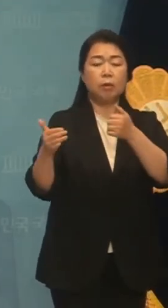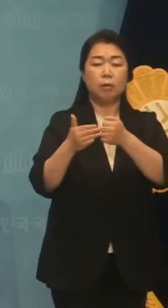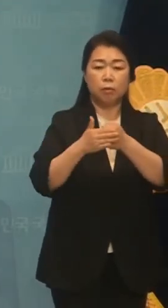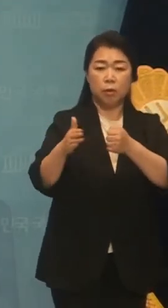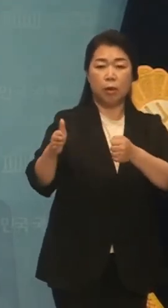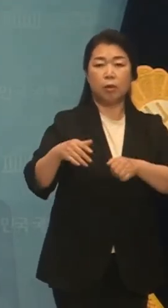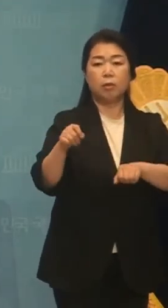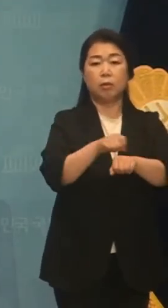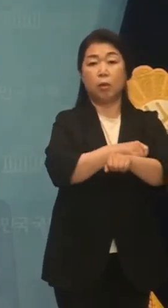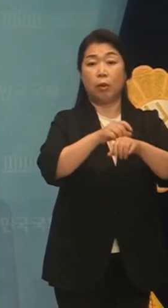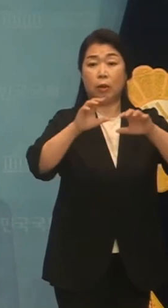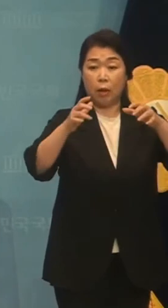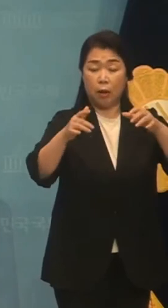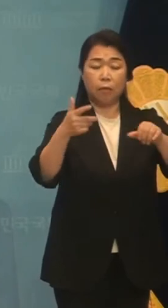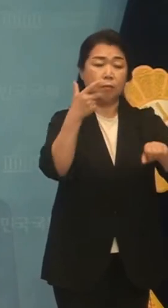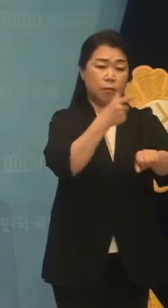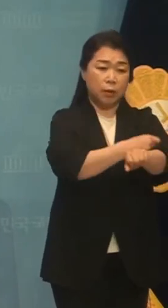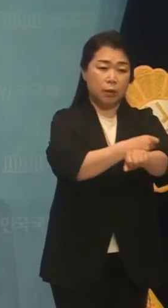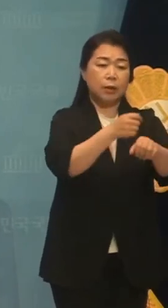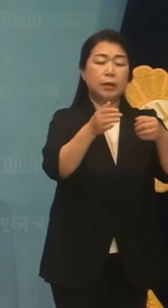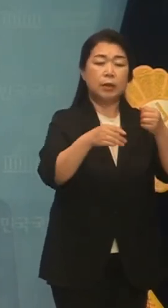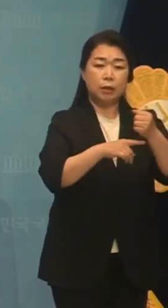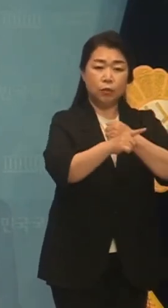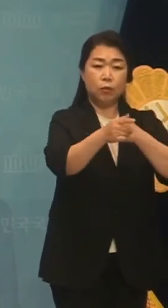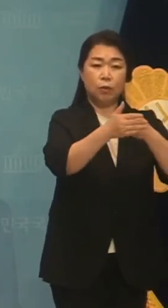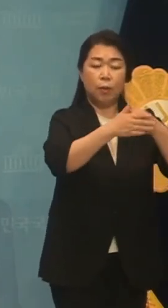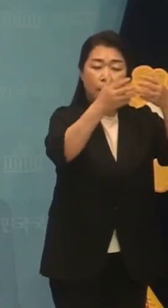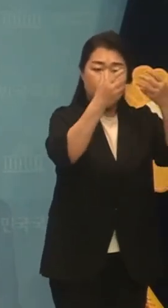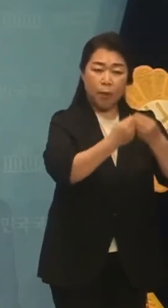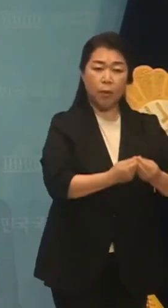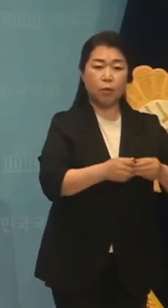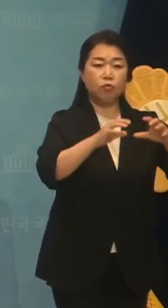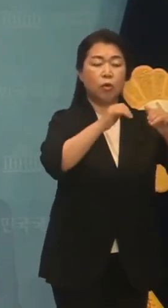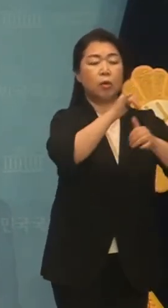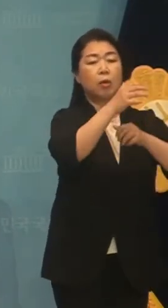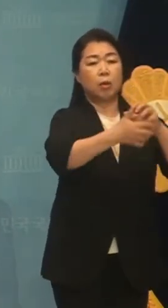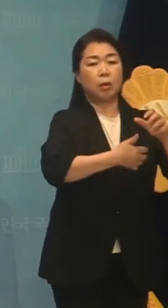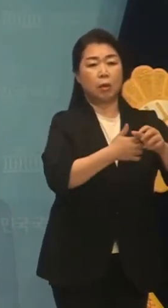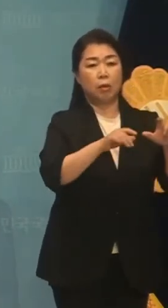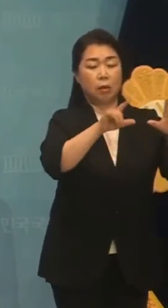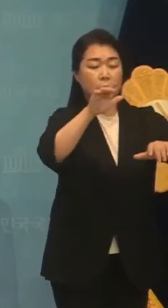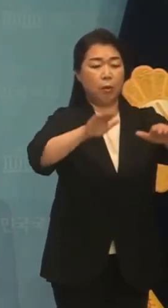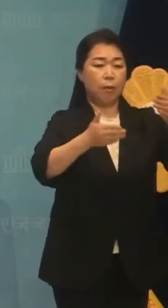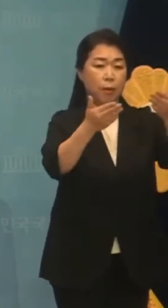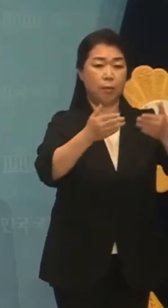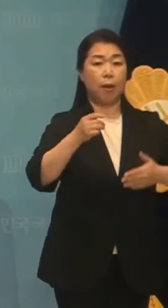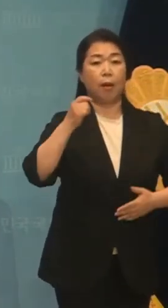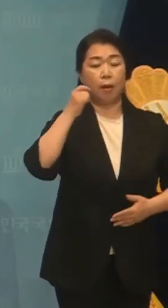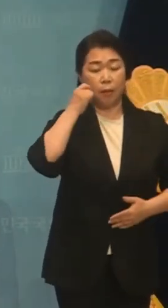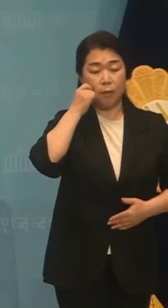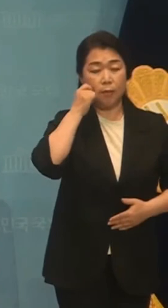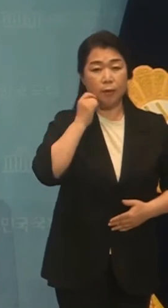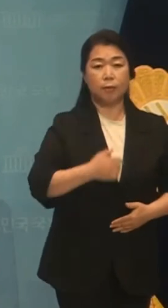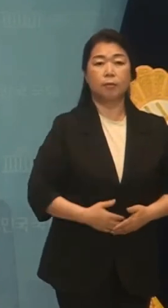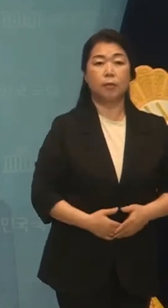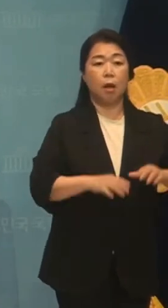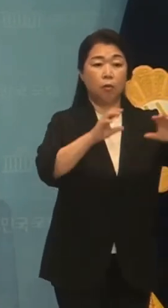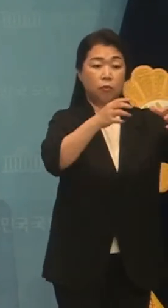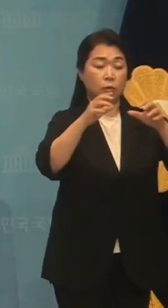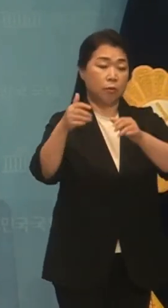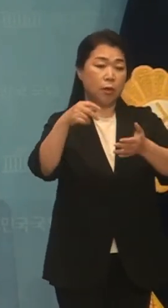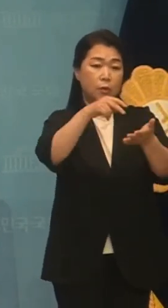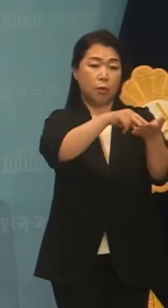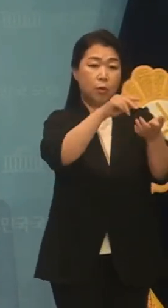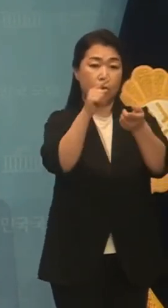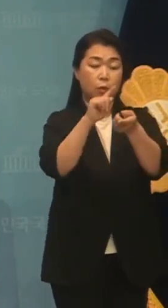이유로 특정 국가의 백신 맞았다는 이유로 국제사회에서 차별당해서는 안 될 것입니다. 국가 간의